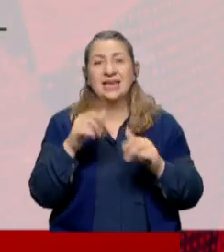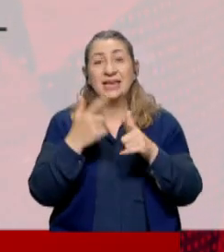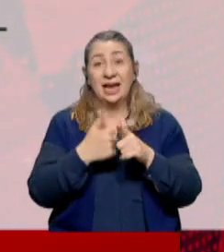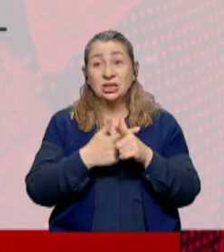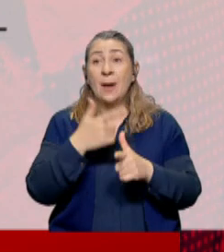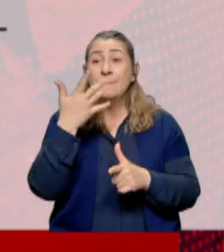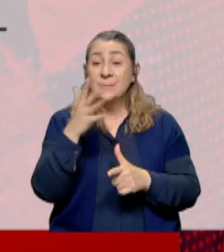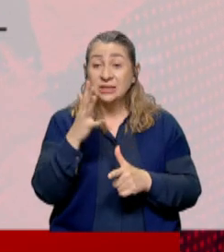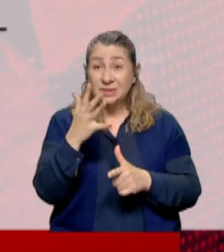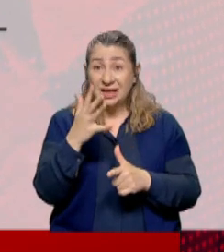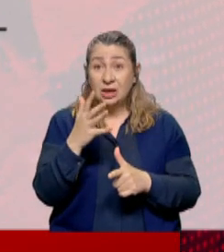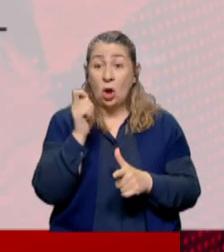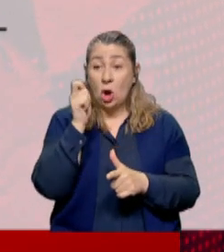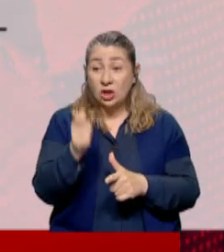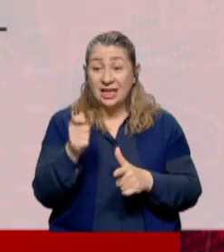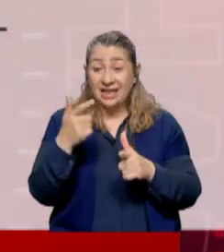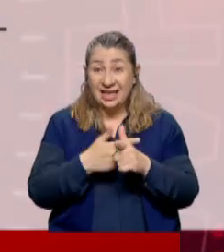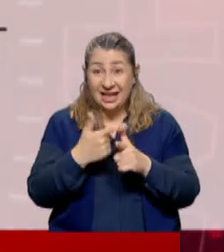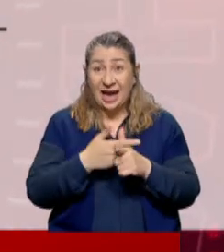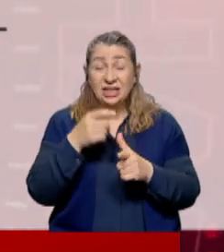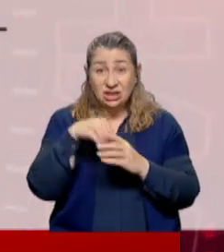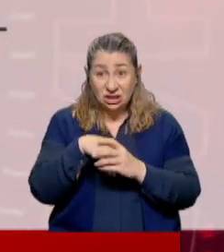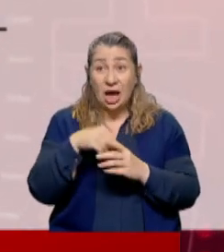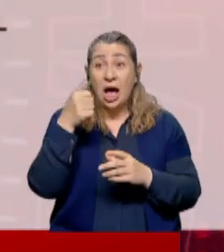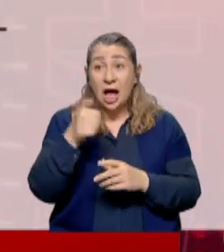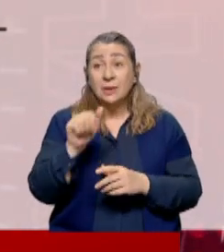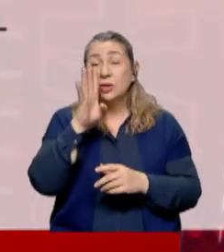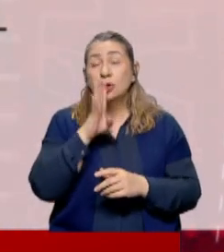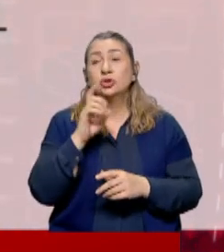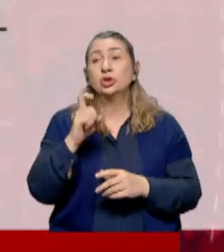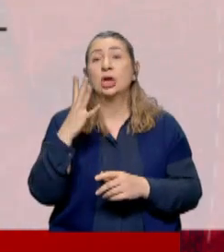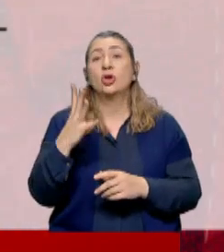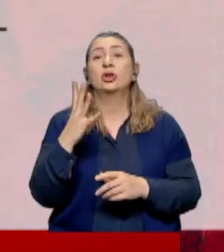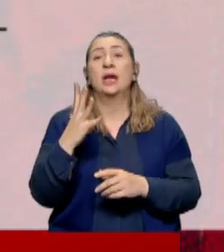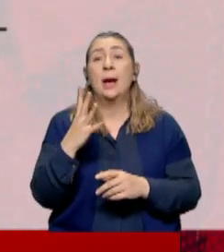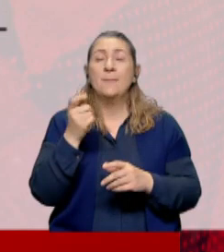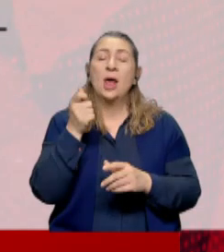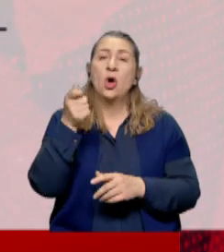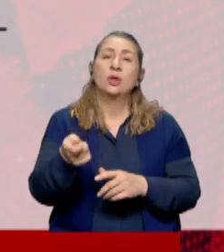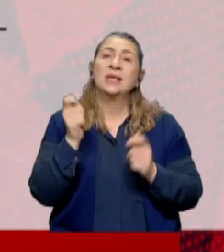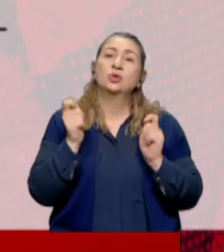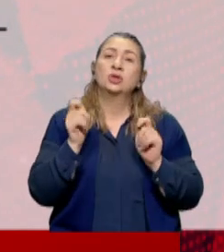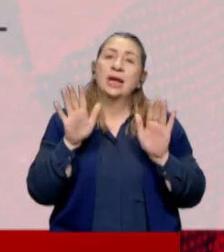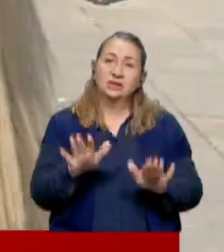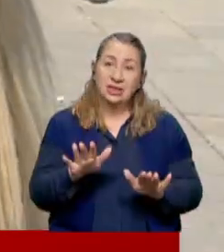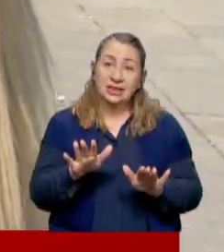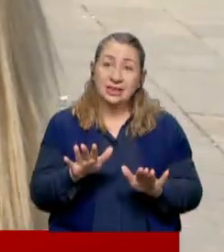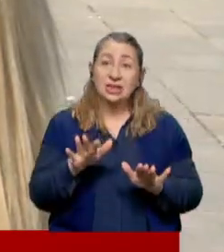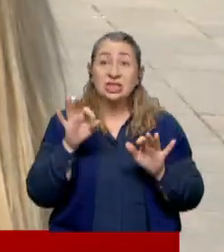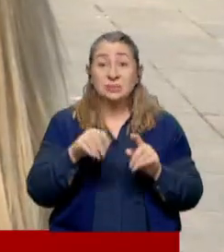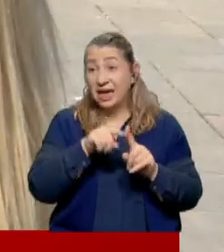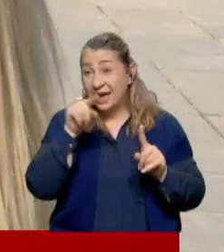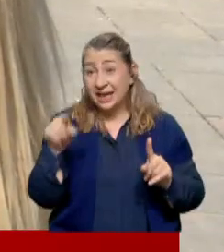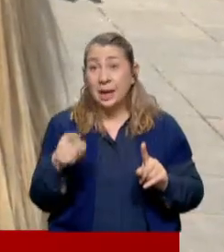kiracı 5000 liralık ödediği kira bedeli için 6494 lira para ödemek zorunda kalacaktı. Şimdiye